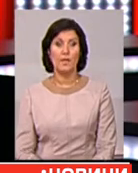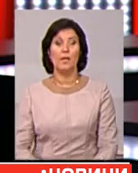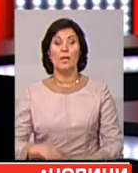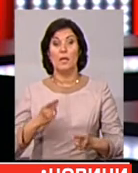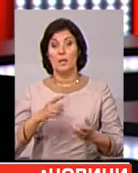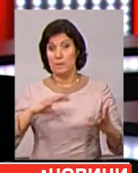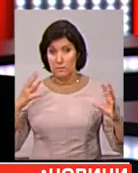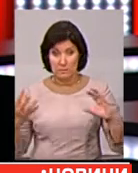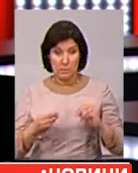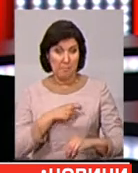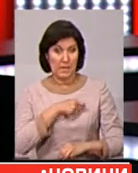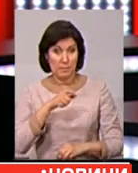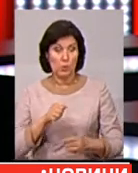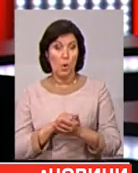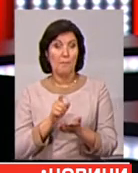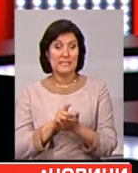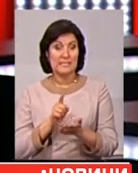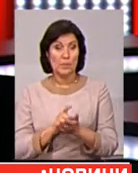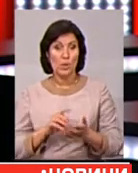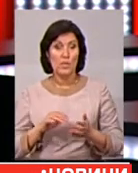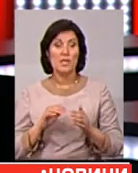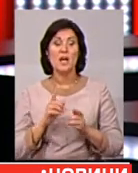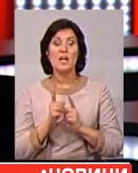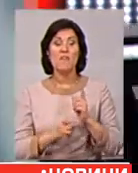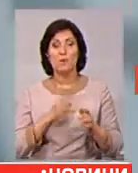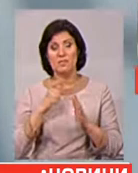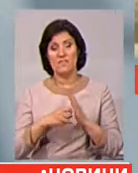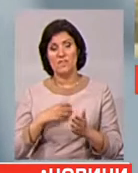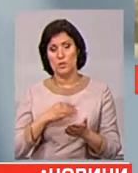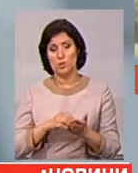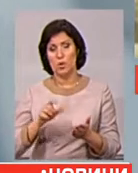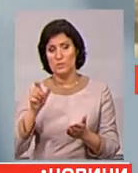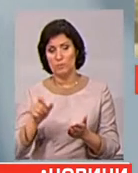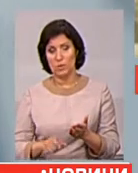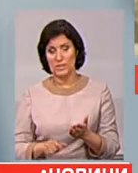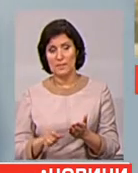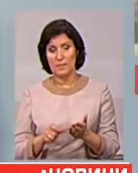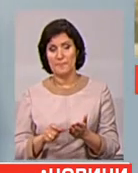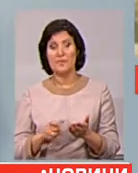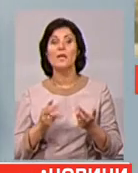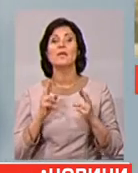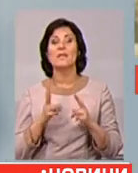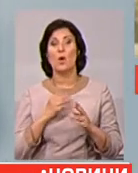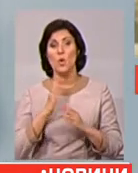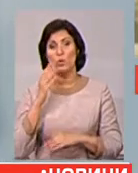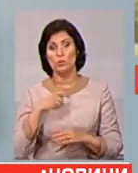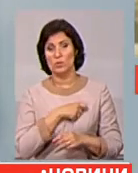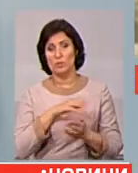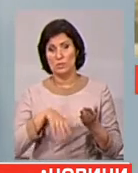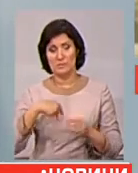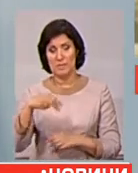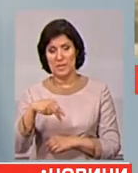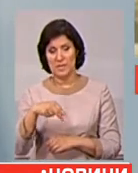Чи дійшли нарешті парламентарі до пенсійної реформи, дізнаємося в Анастасії Бабіч. Вона працює у Верховній Раді. Настю, як голосують депутати після перерви?